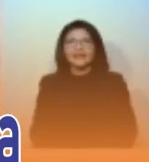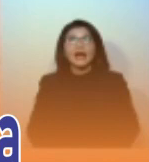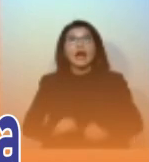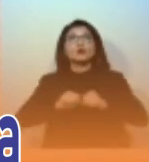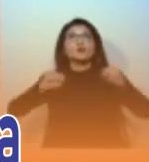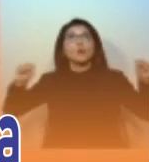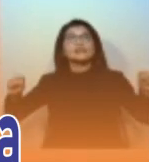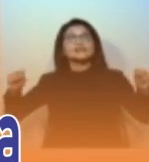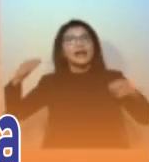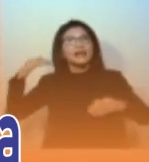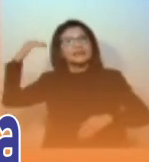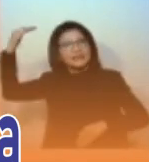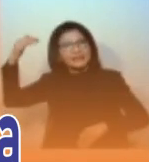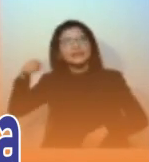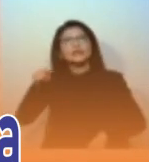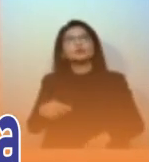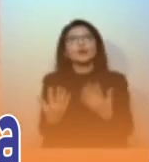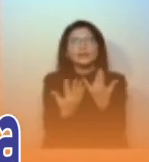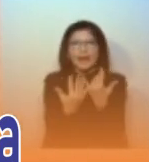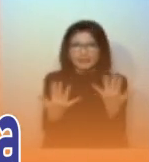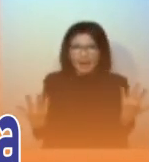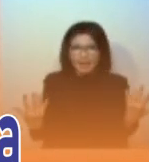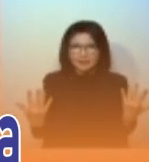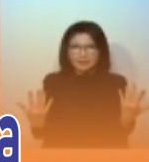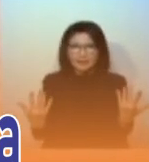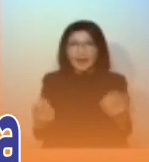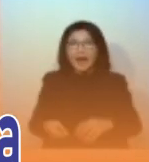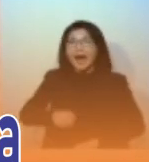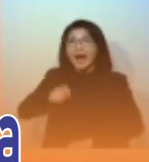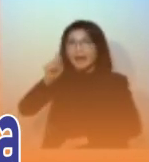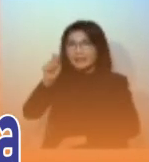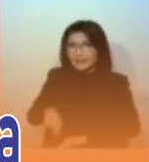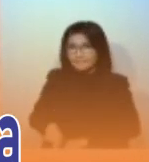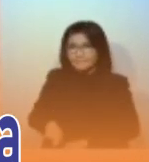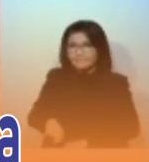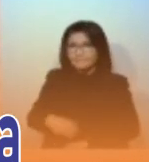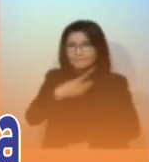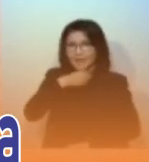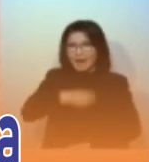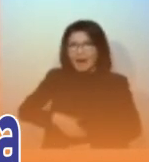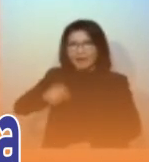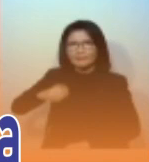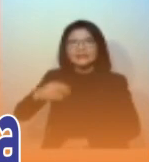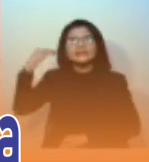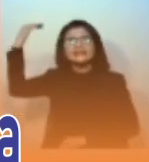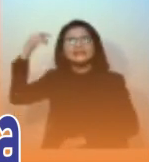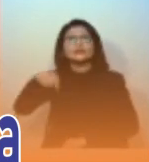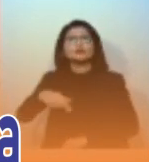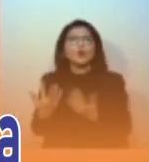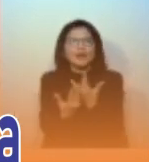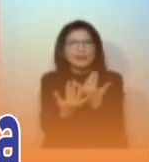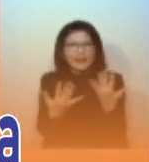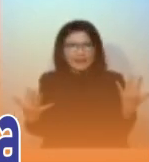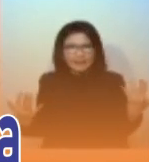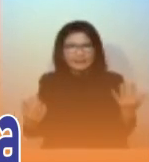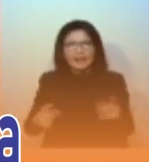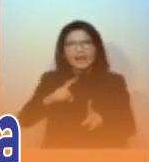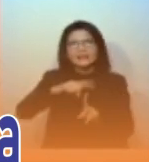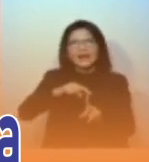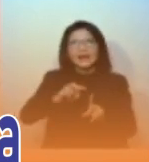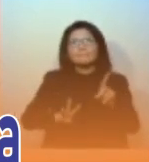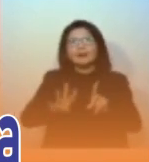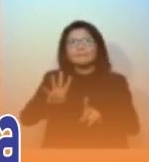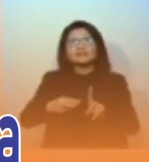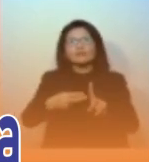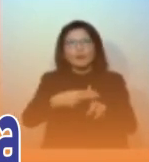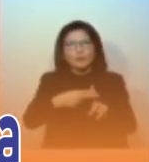kekuasaan tertinggi ada di rakyat. Hakim yang tertinggi adalah rakyat. Tanggal 14